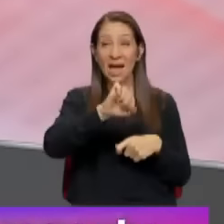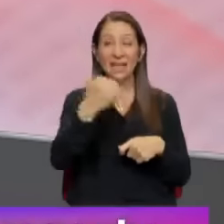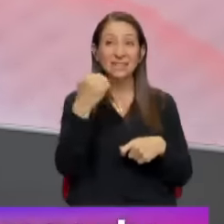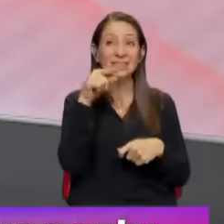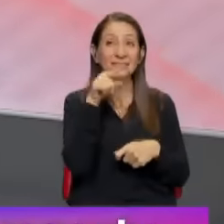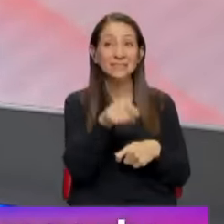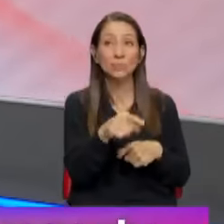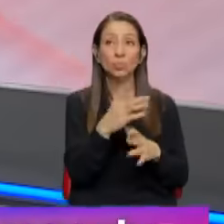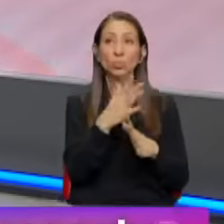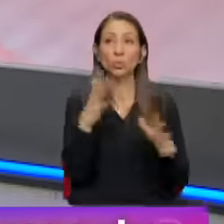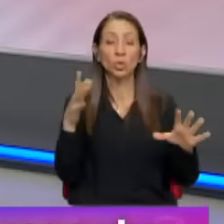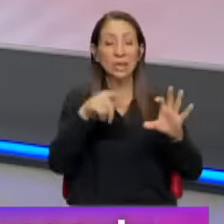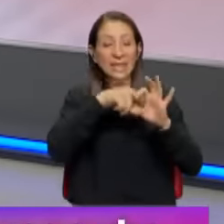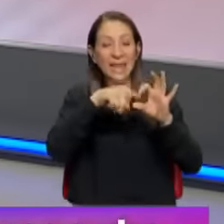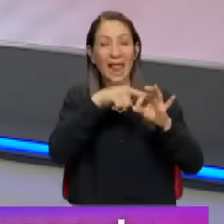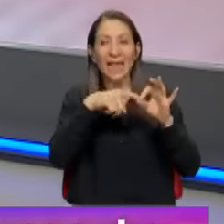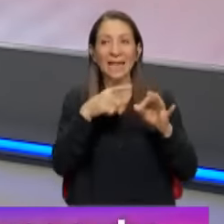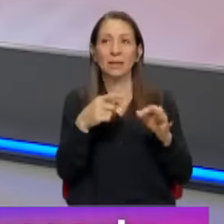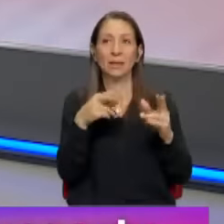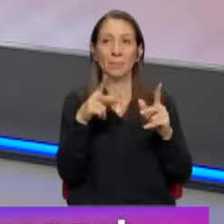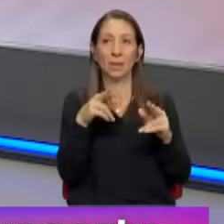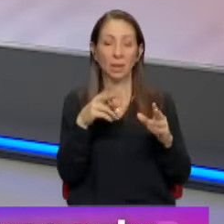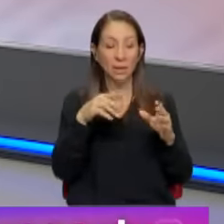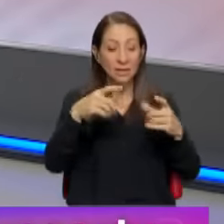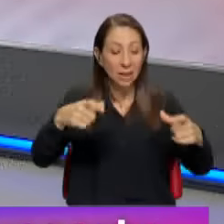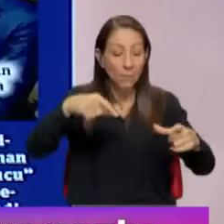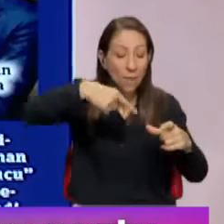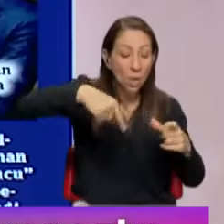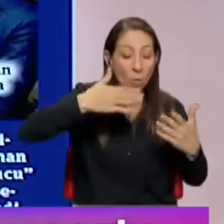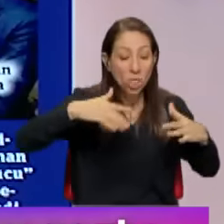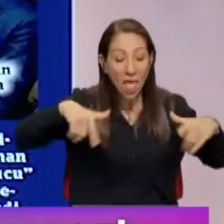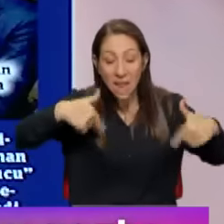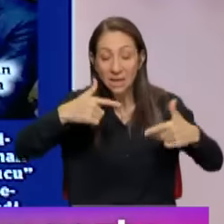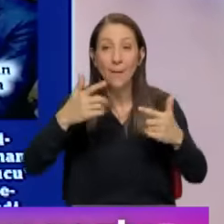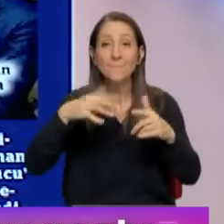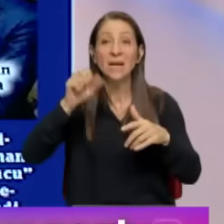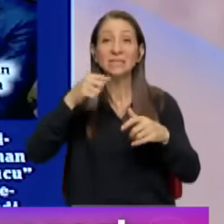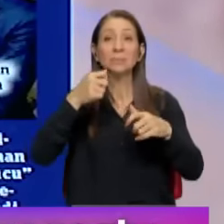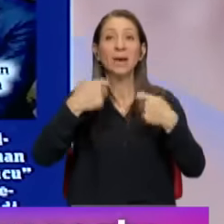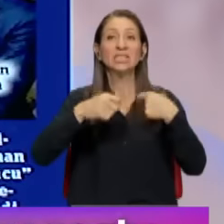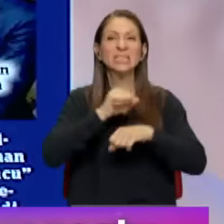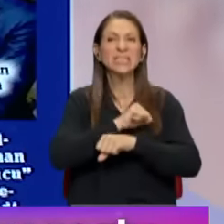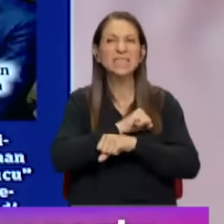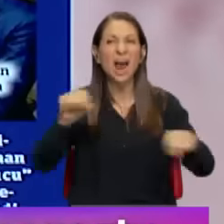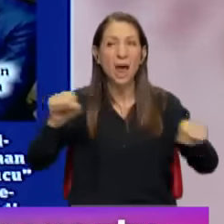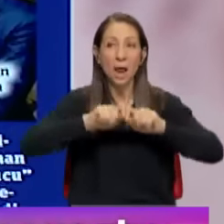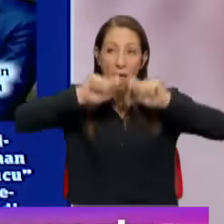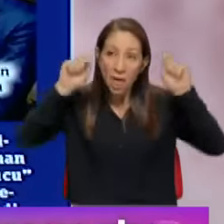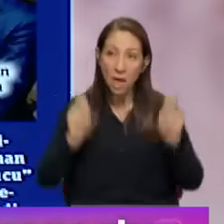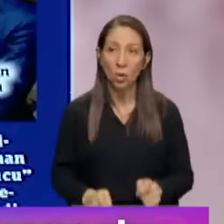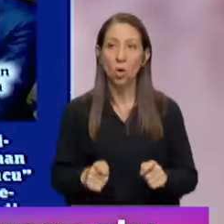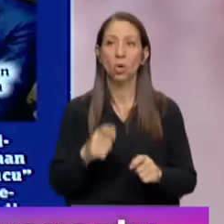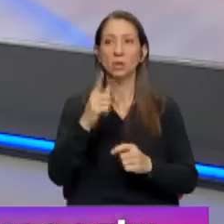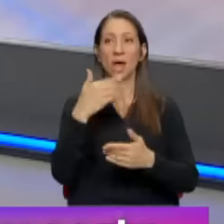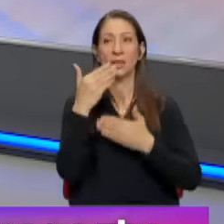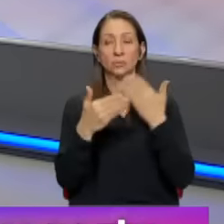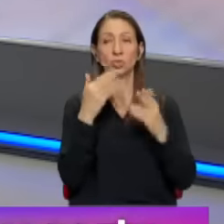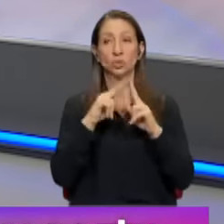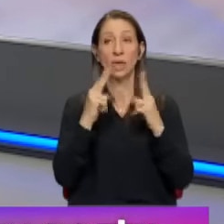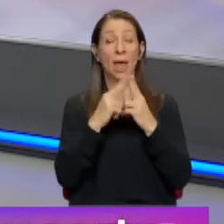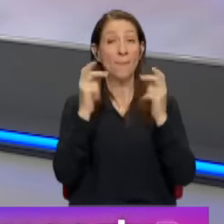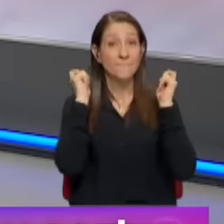hazinede büyük delik. Hazinenin dibi delindi. Merkez Bankası zarar rekoru kırdı. Bunu anlatmıştık.